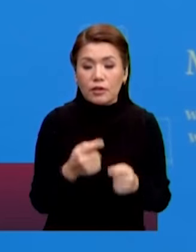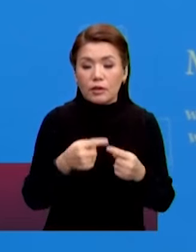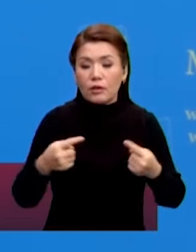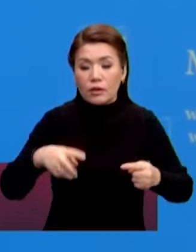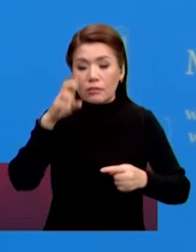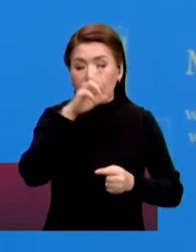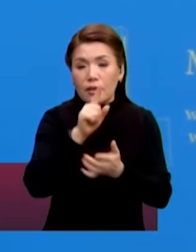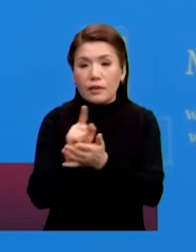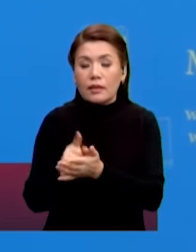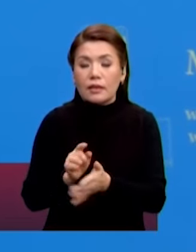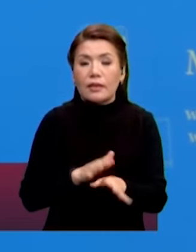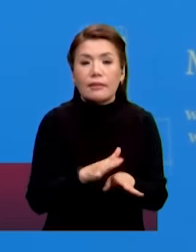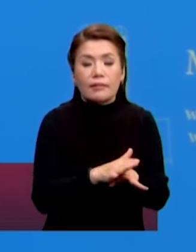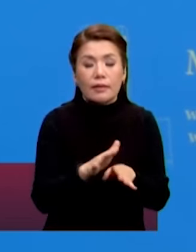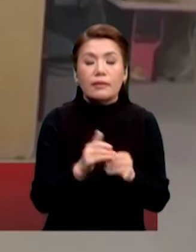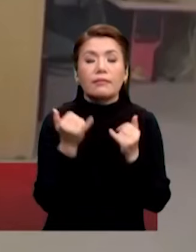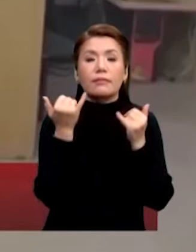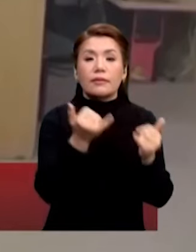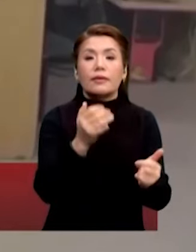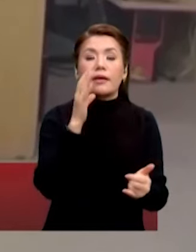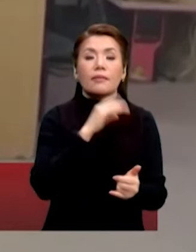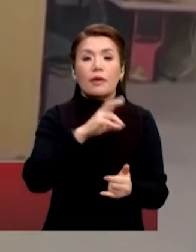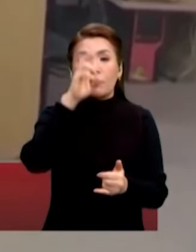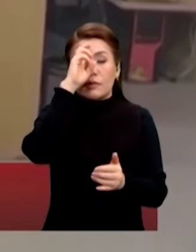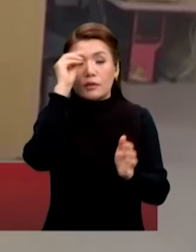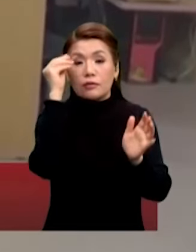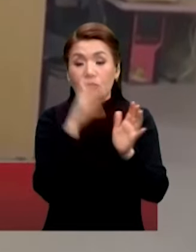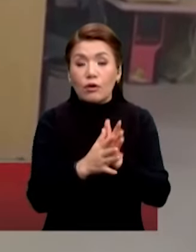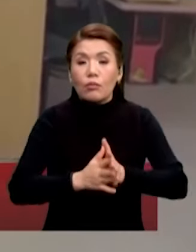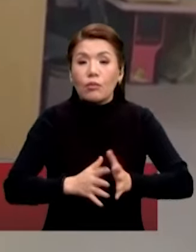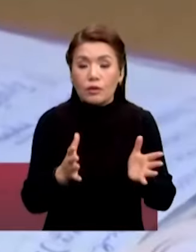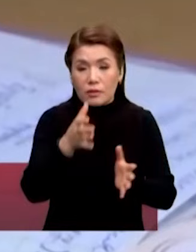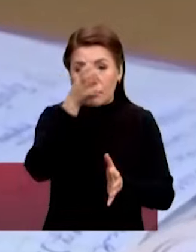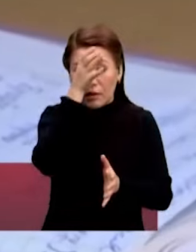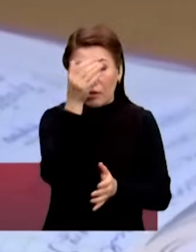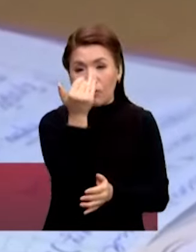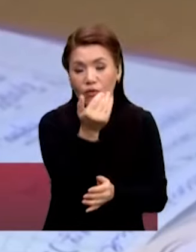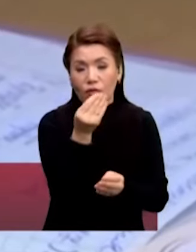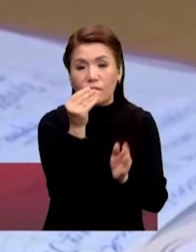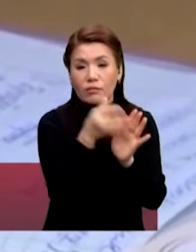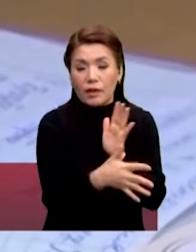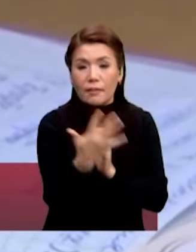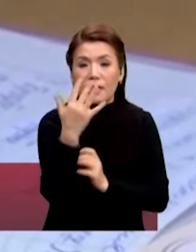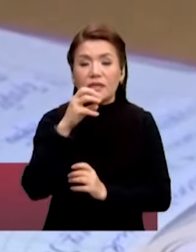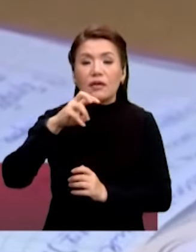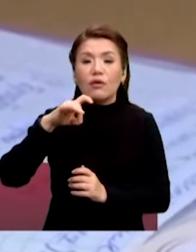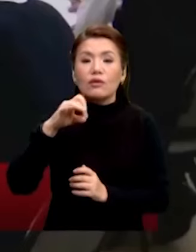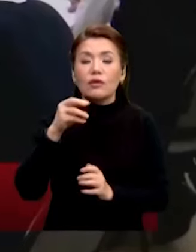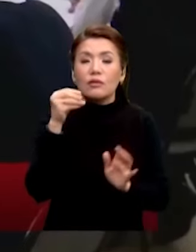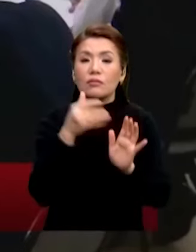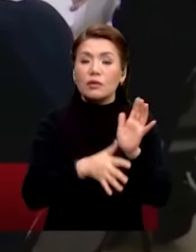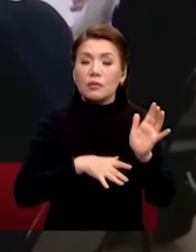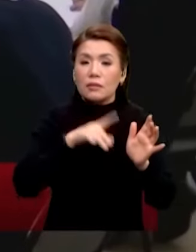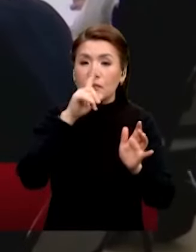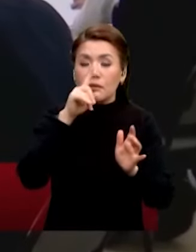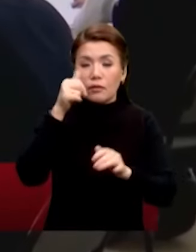мемлекеттік міндеттемелерді орындауға толық мүмкіндік береді. Бюджет шығындарының басым бөлігі білім саласында. Мұнда 5 триллион теңгеден астам қаражат кеткен. Бұл 1 жыл